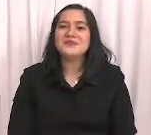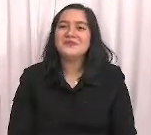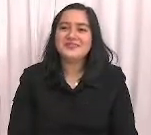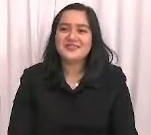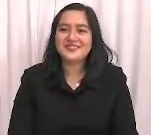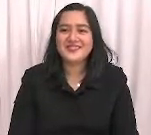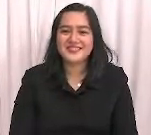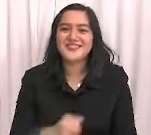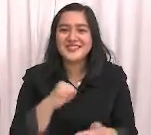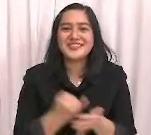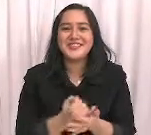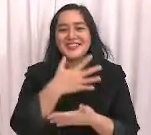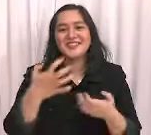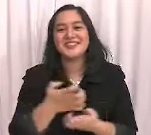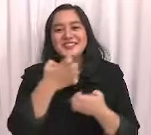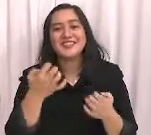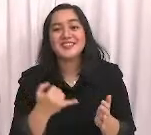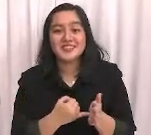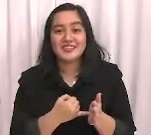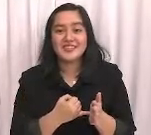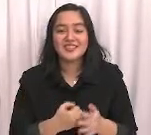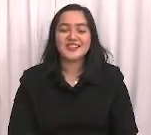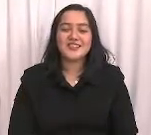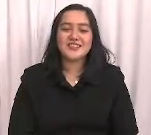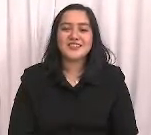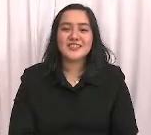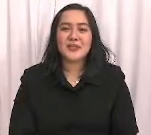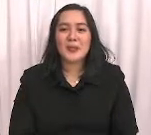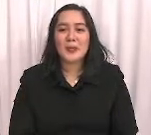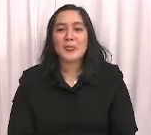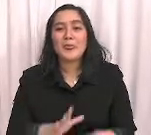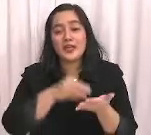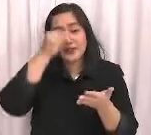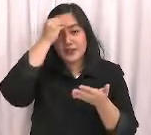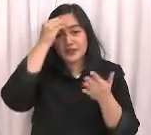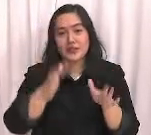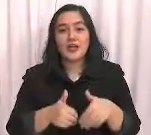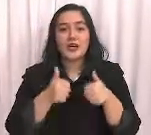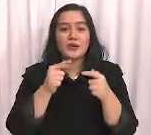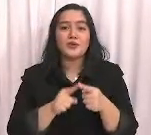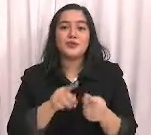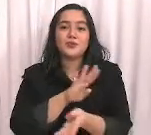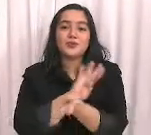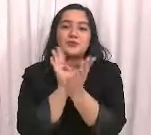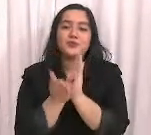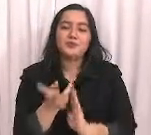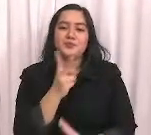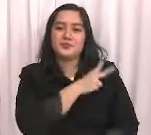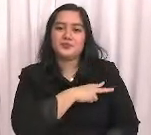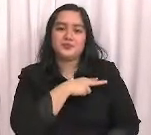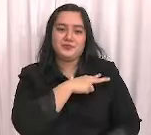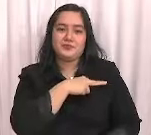So, enjoy it. Enjoy your marriage and learn how to be a virtuous wife.